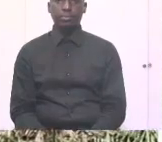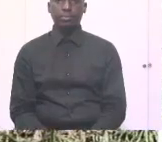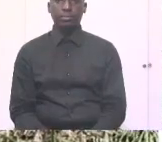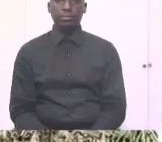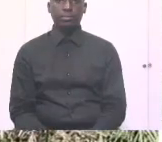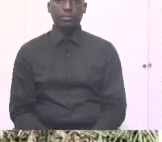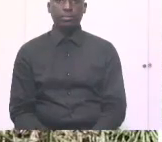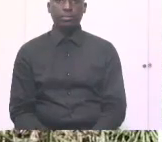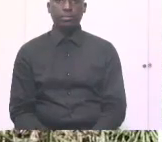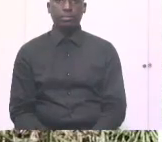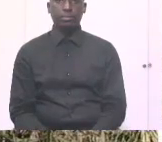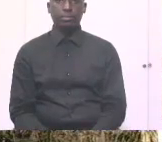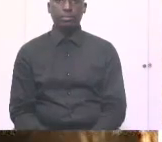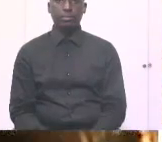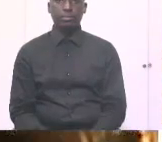mu karere ka Kayonza.